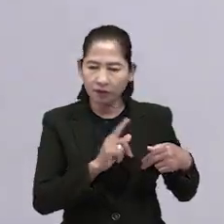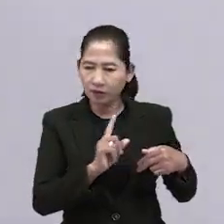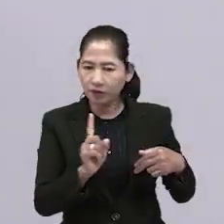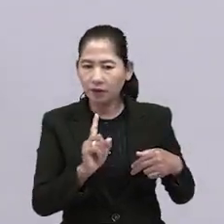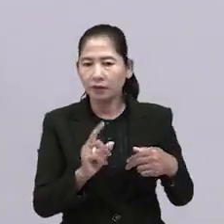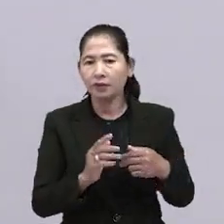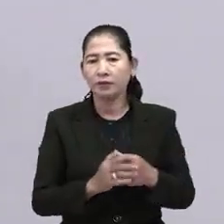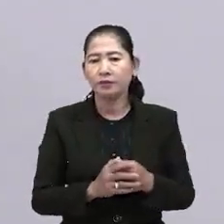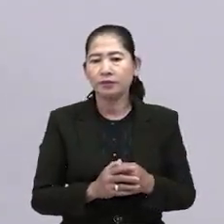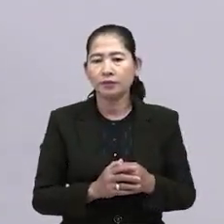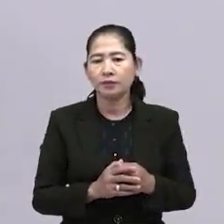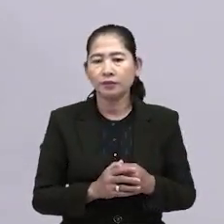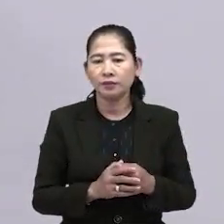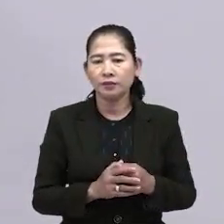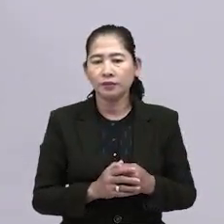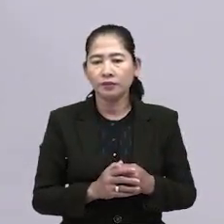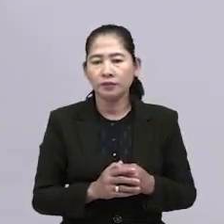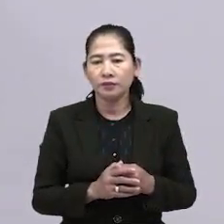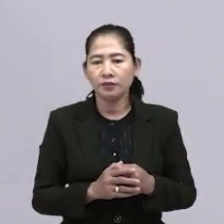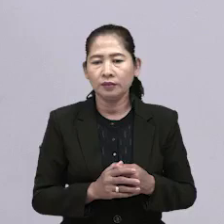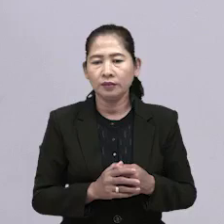ល